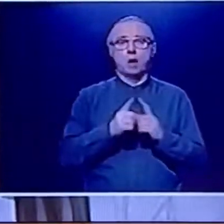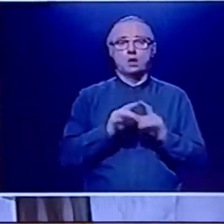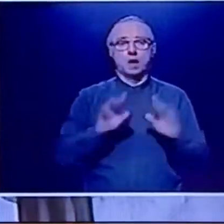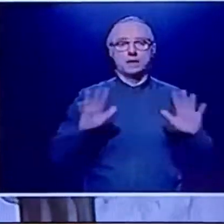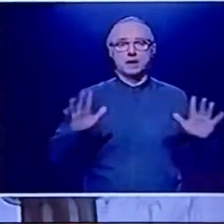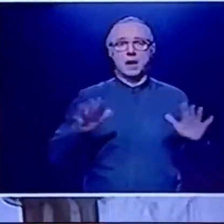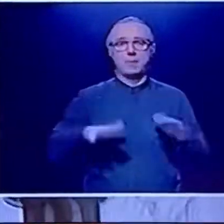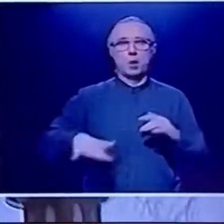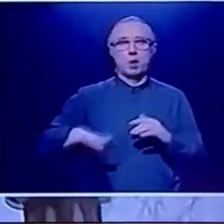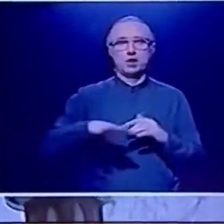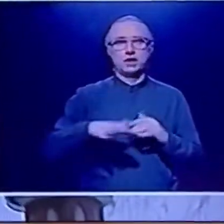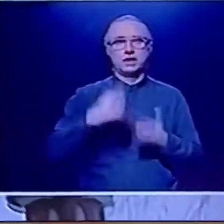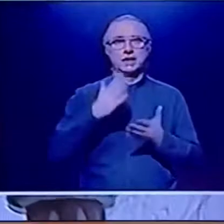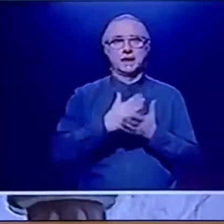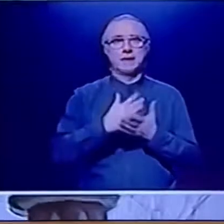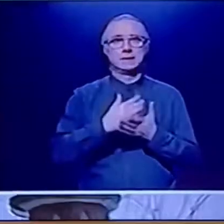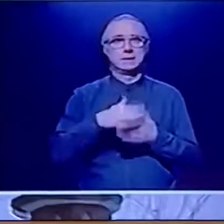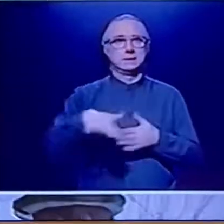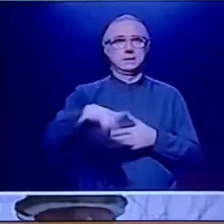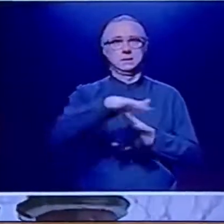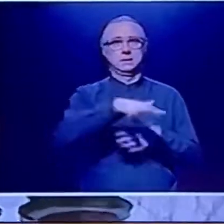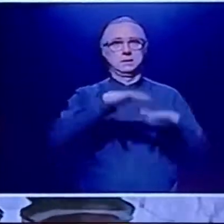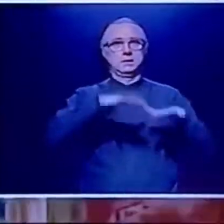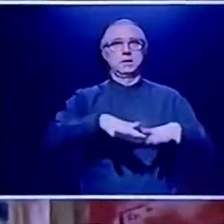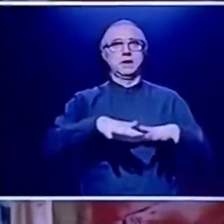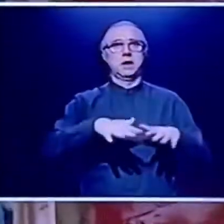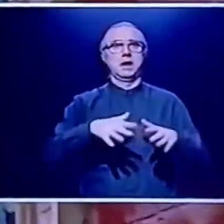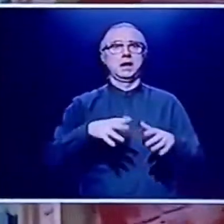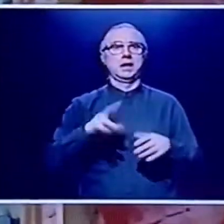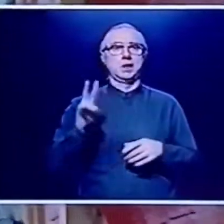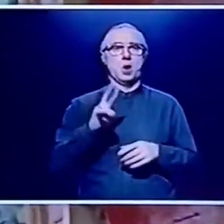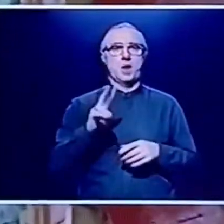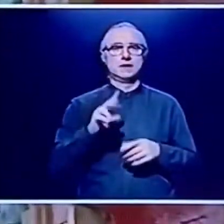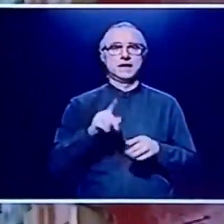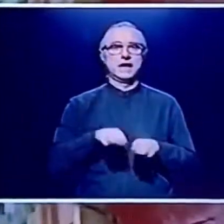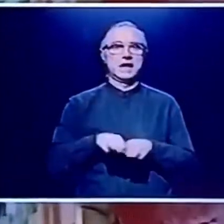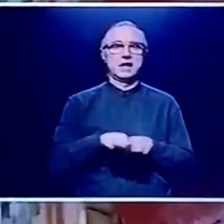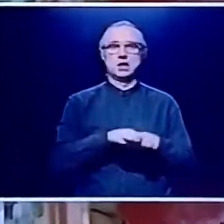бывшего Никольского единоверческого монастыря, который был основан в